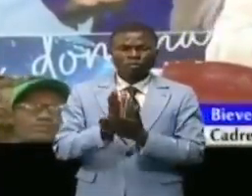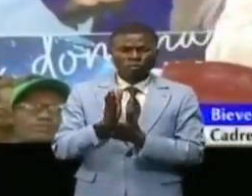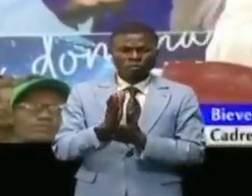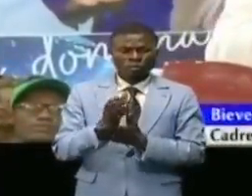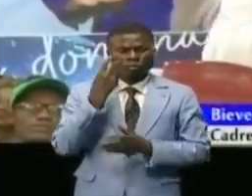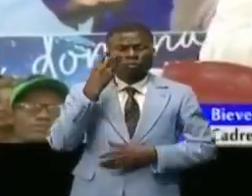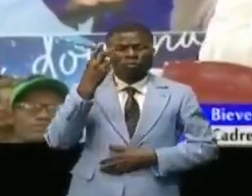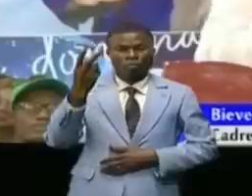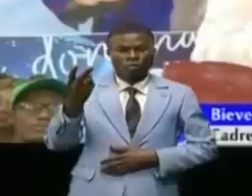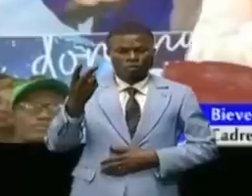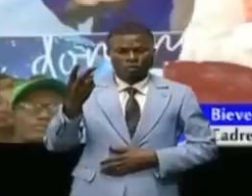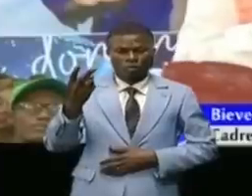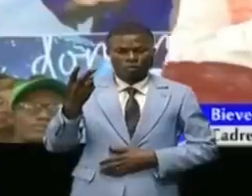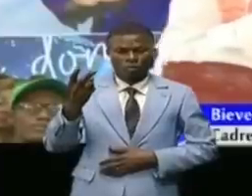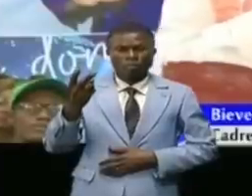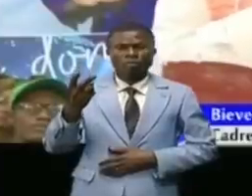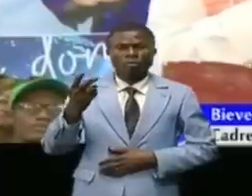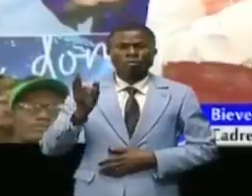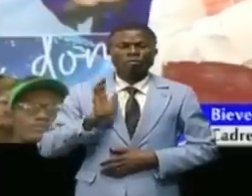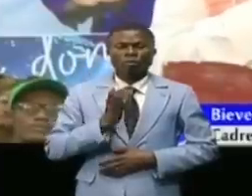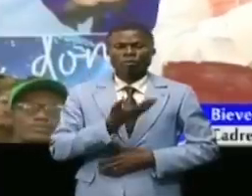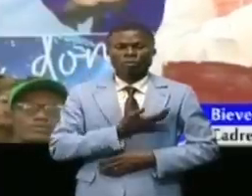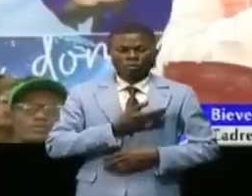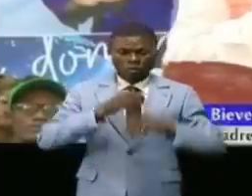et la conseil